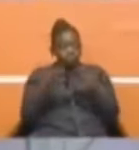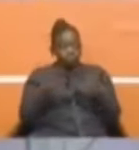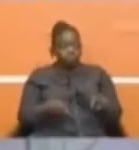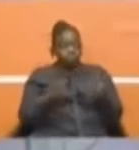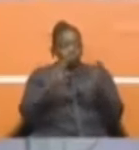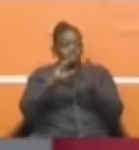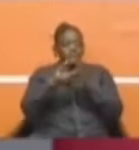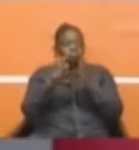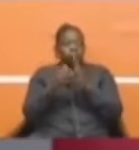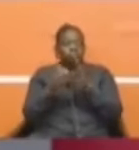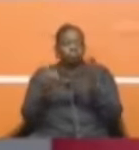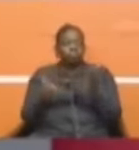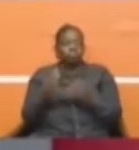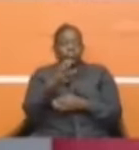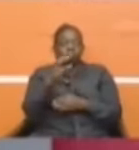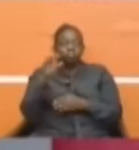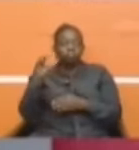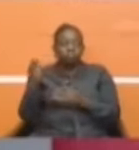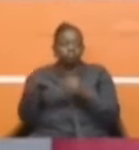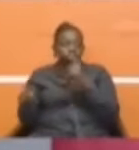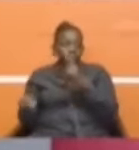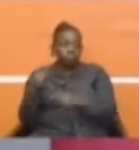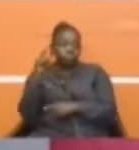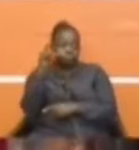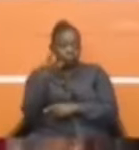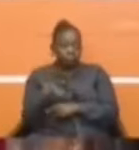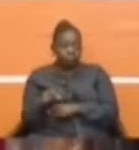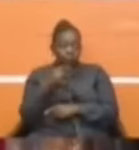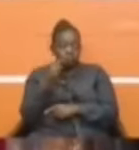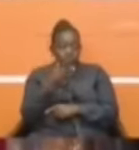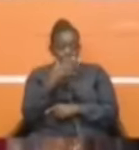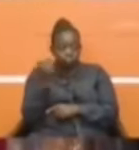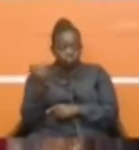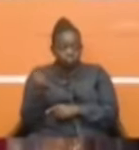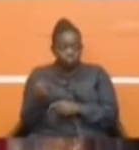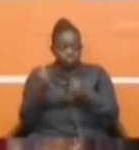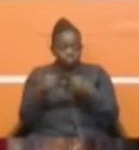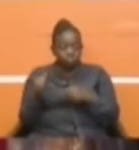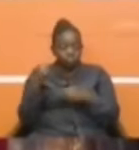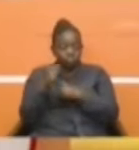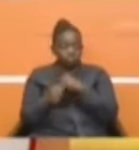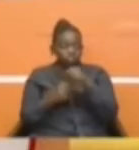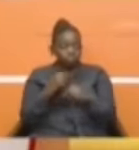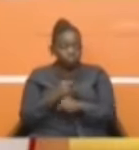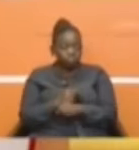abayinsuwa yasiyayisi bawangudde engula y'ensuwa ey'omuntu yasinga okukola obulungi omwaka oguwedde